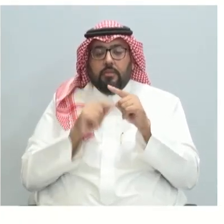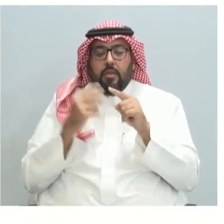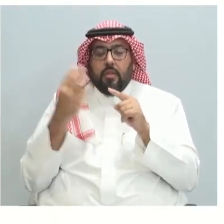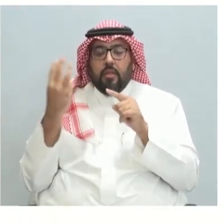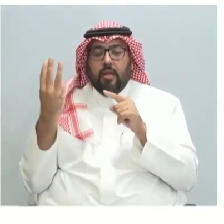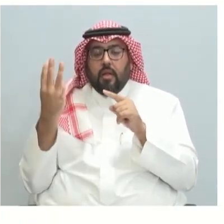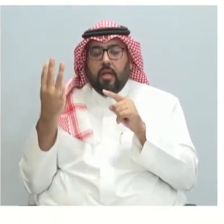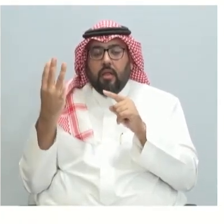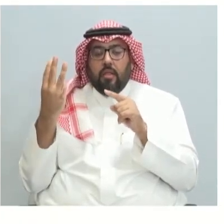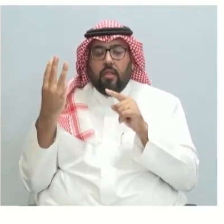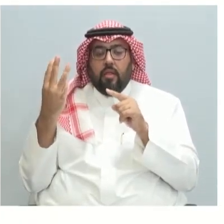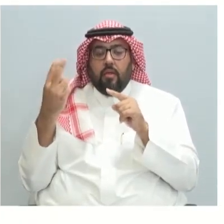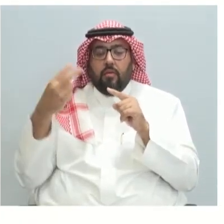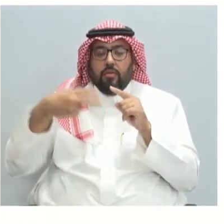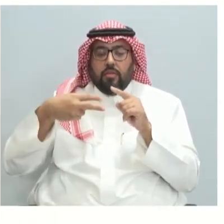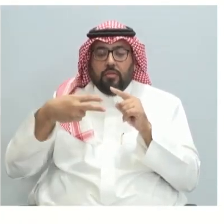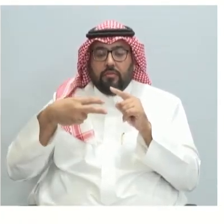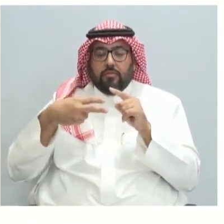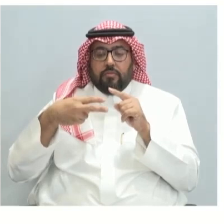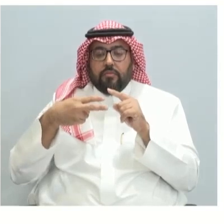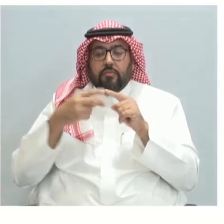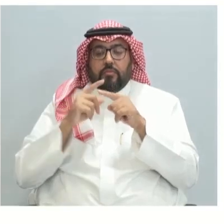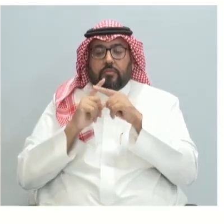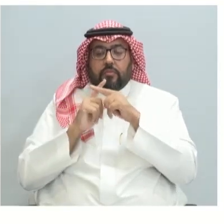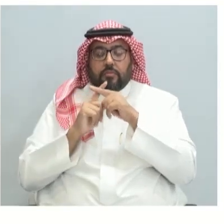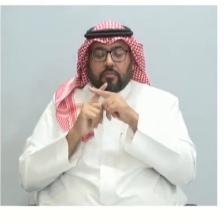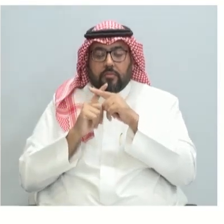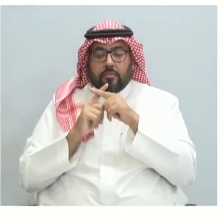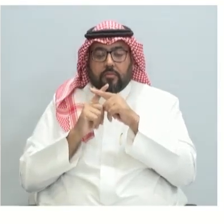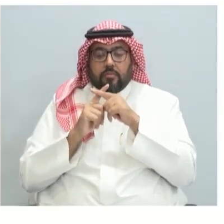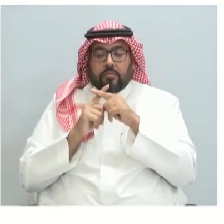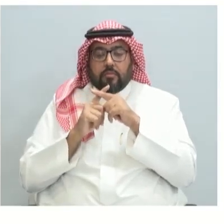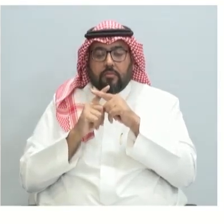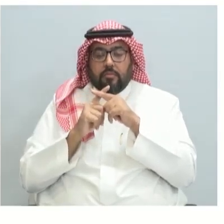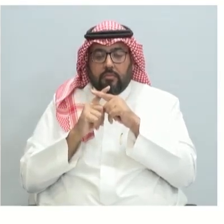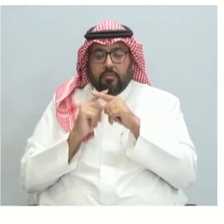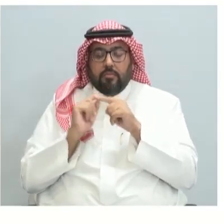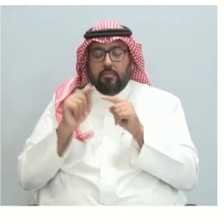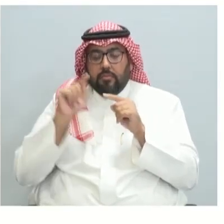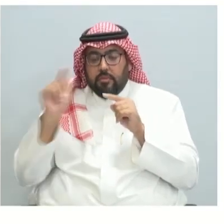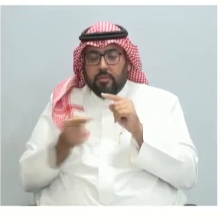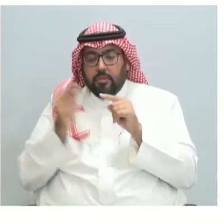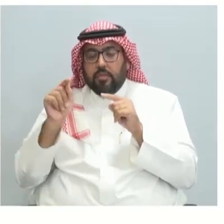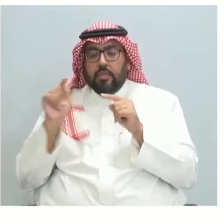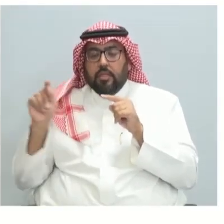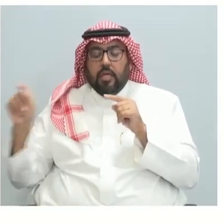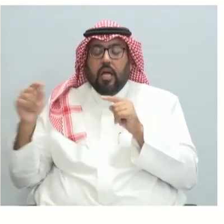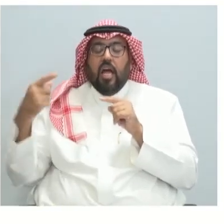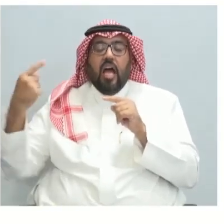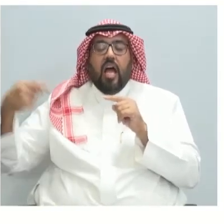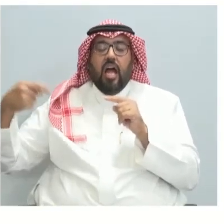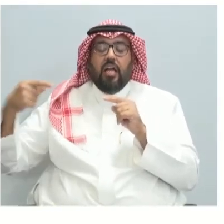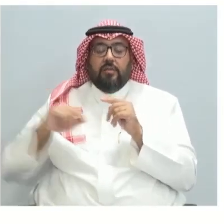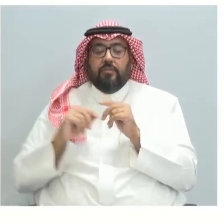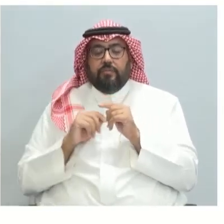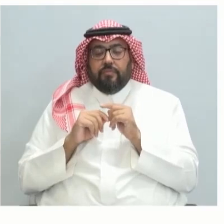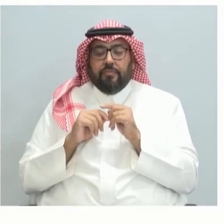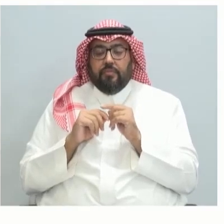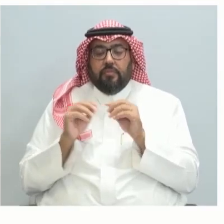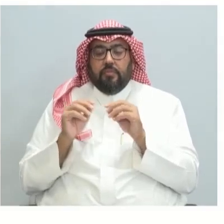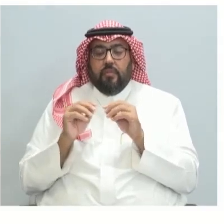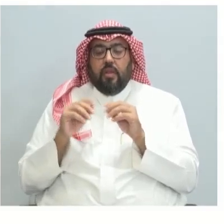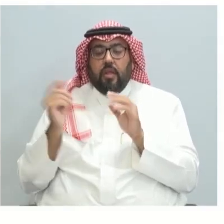اذا 23 23% من 360 درجه نحول النسبه المئويه الى كسر عشري